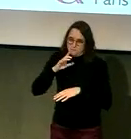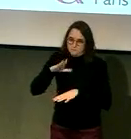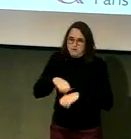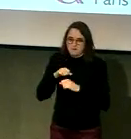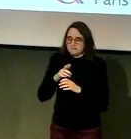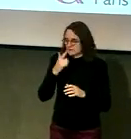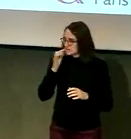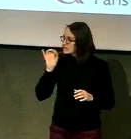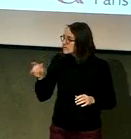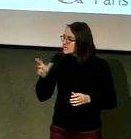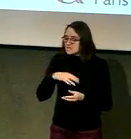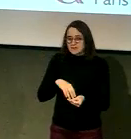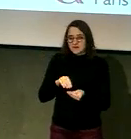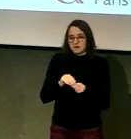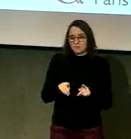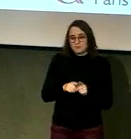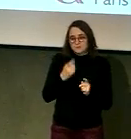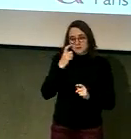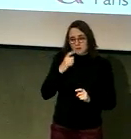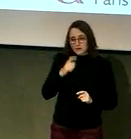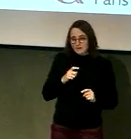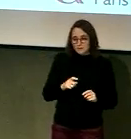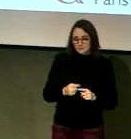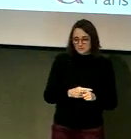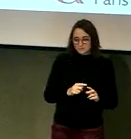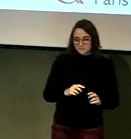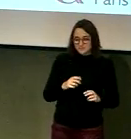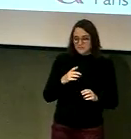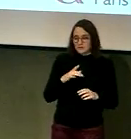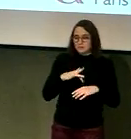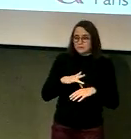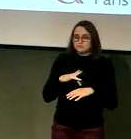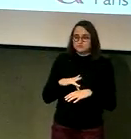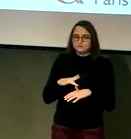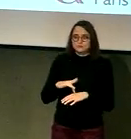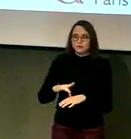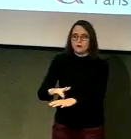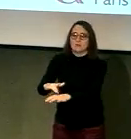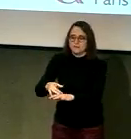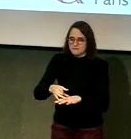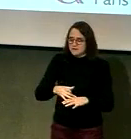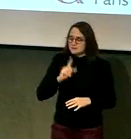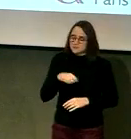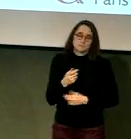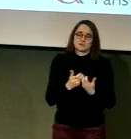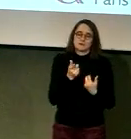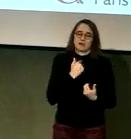la consommation, elle va plutôt en augmentant au fur et à mesure. Donc ça dépend des produits. Pour l'alcool, c'est une